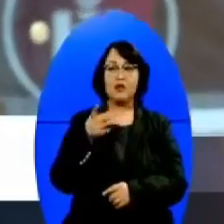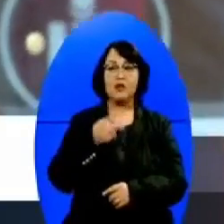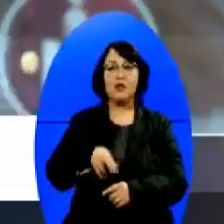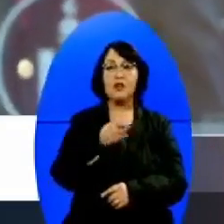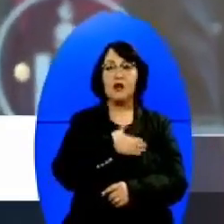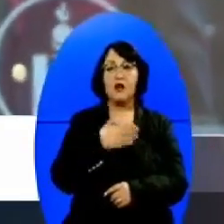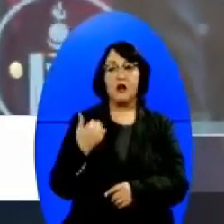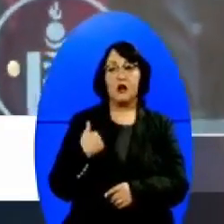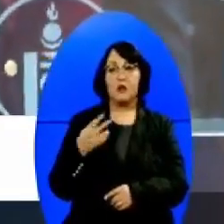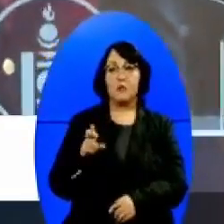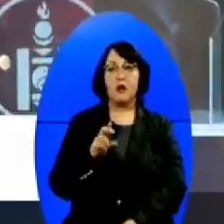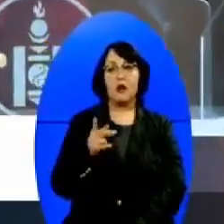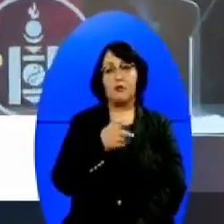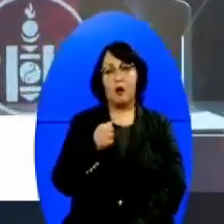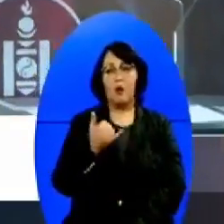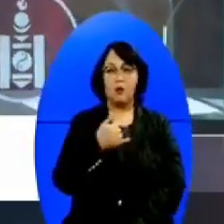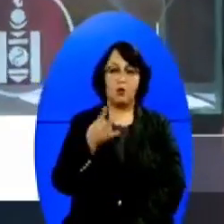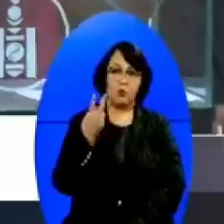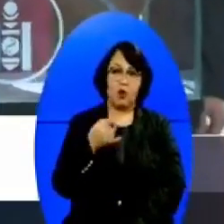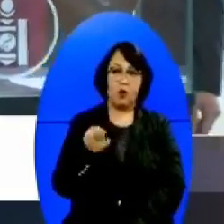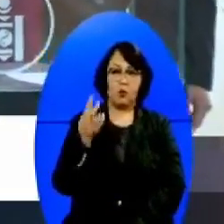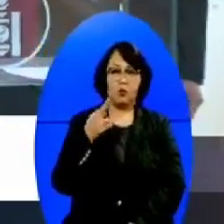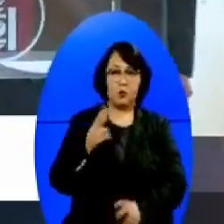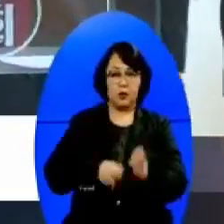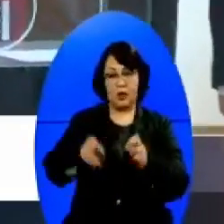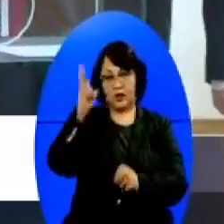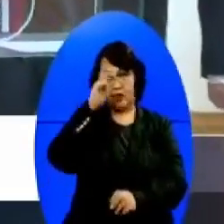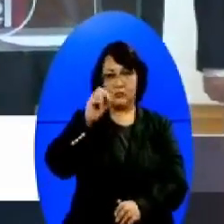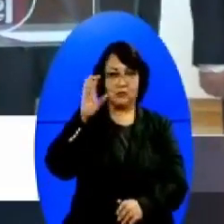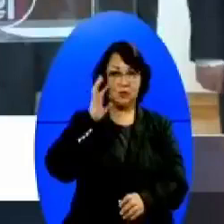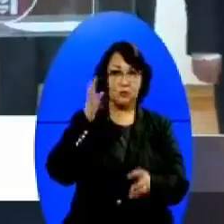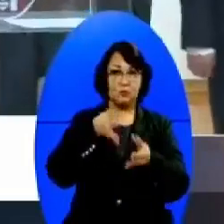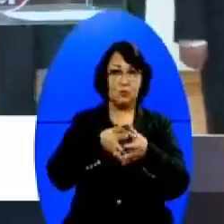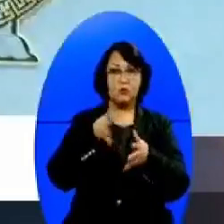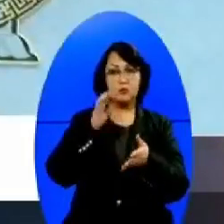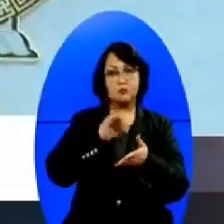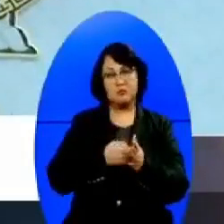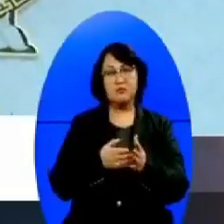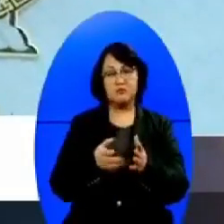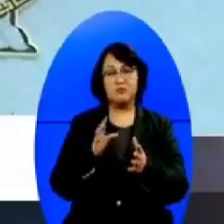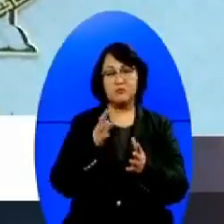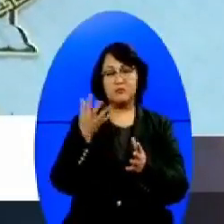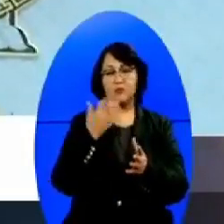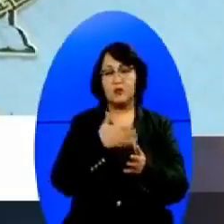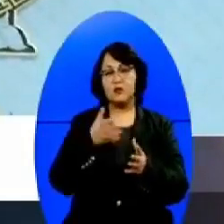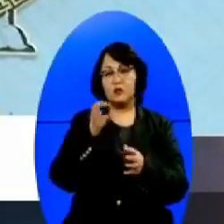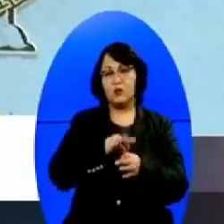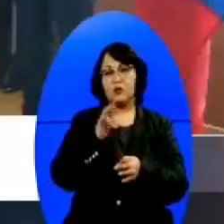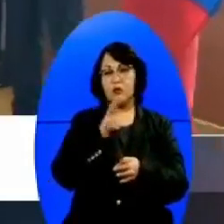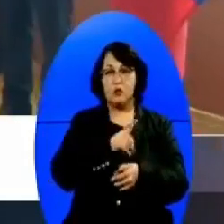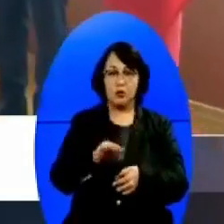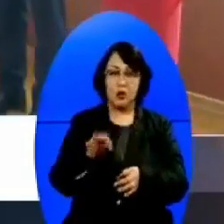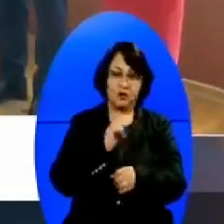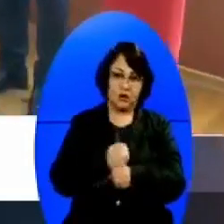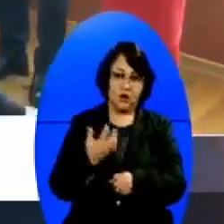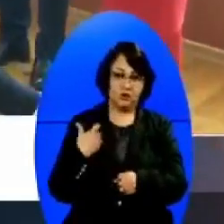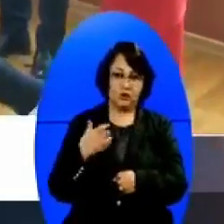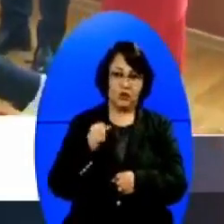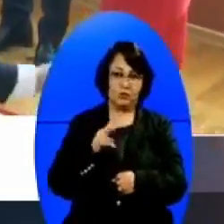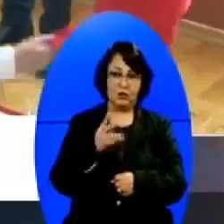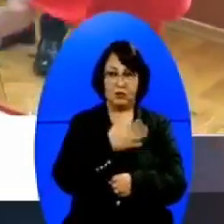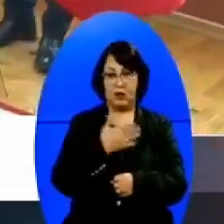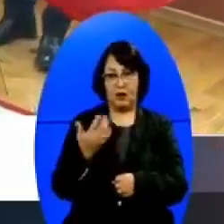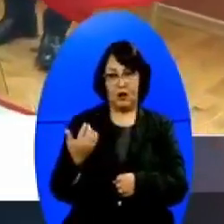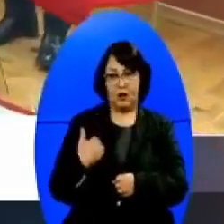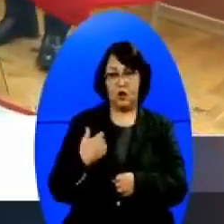дарга Байгалмаа, за уул уурхай хөндөлтөрийн ямны стратеги бодлого төлөвлөлтийн газрын дарга Батул, сонгуулийн ерөнхий хорооны ажлын албаны дарга Баян